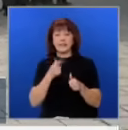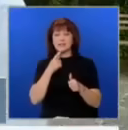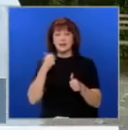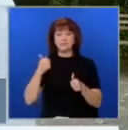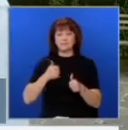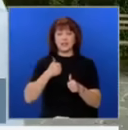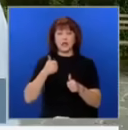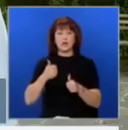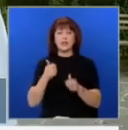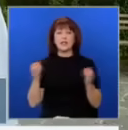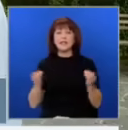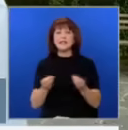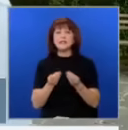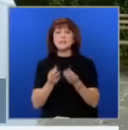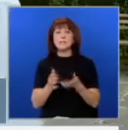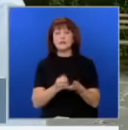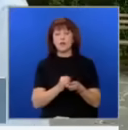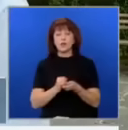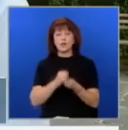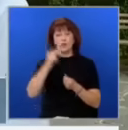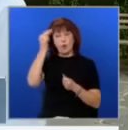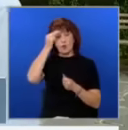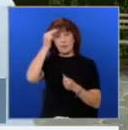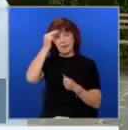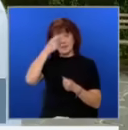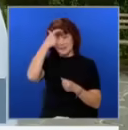съединението. Събитие, което е организирано от българите сами,